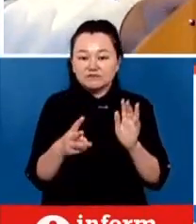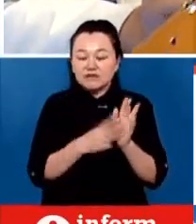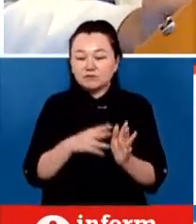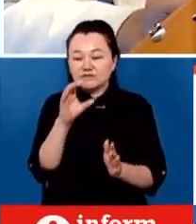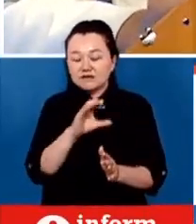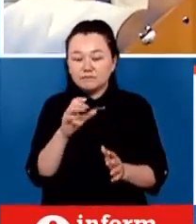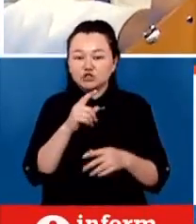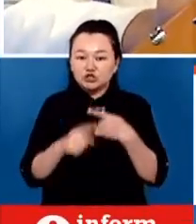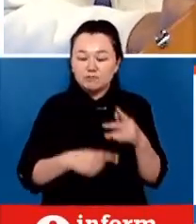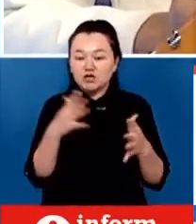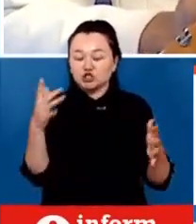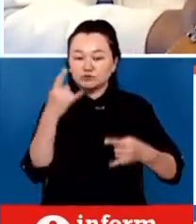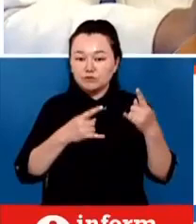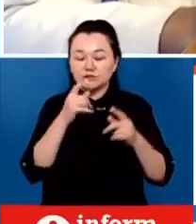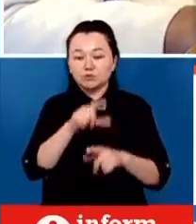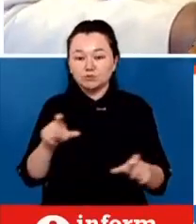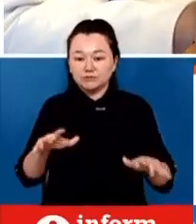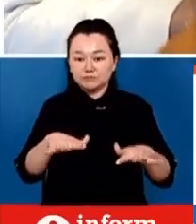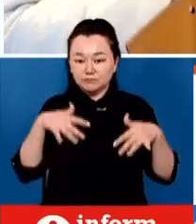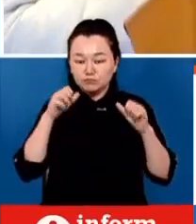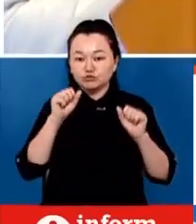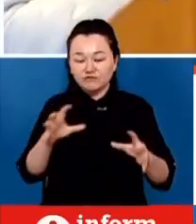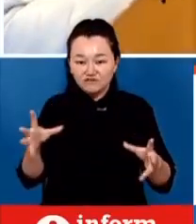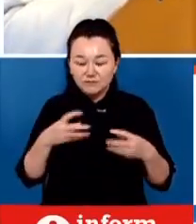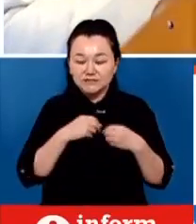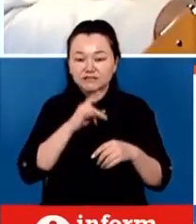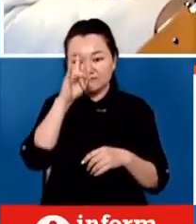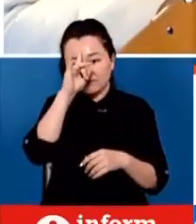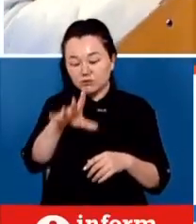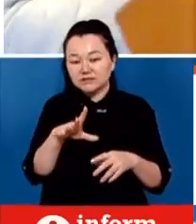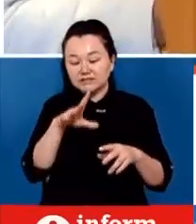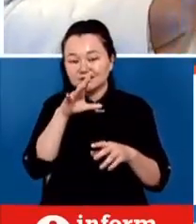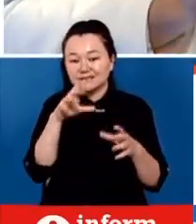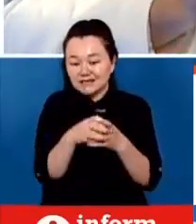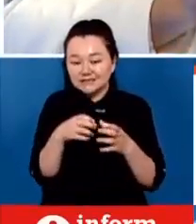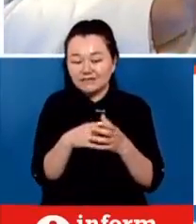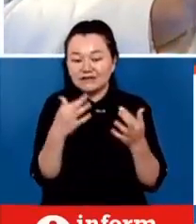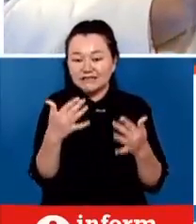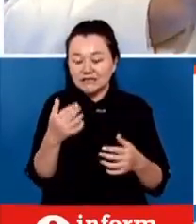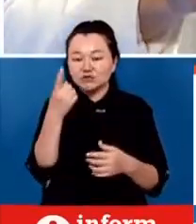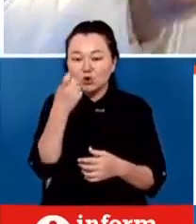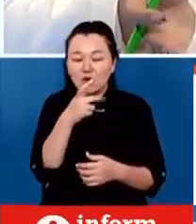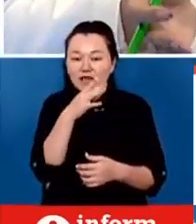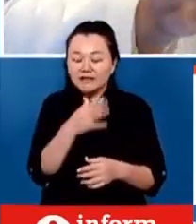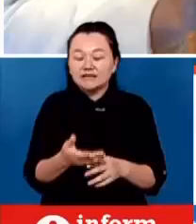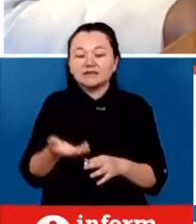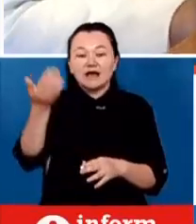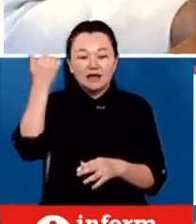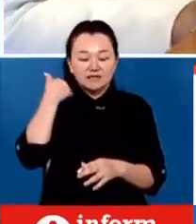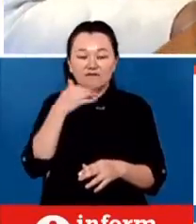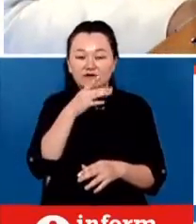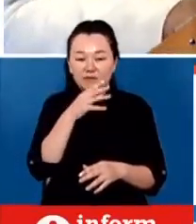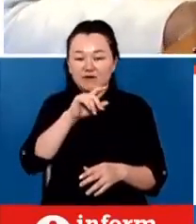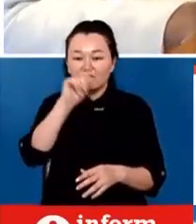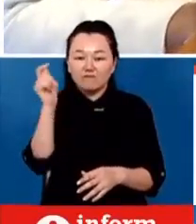через большие экраны зрители смогут перенестись вместе со звездным составом на Несколько столетий назад во времена битв